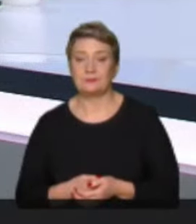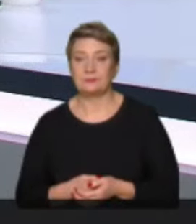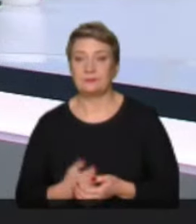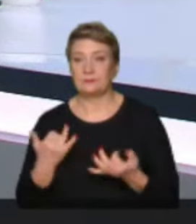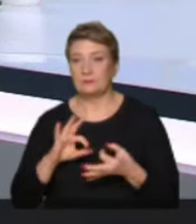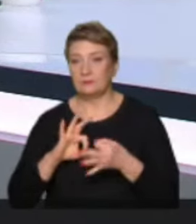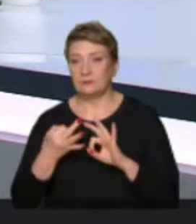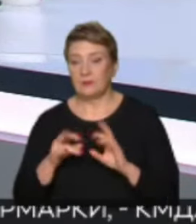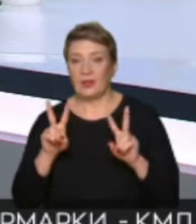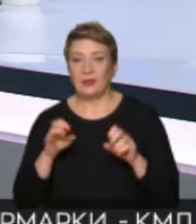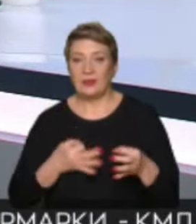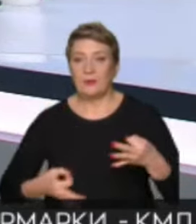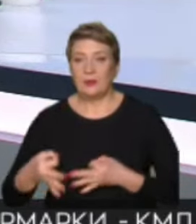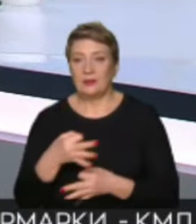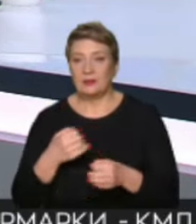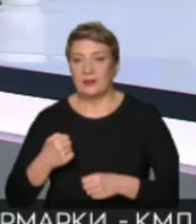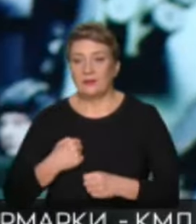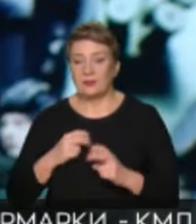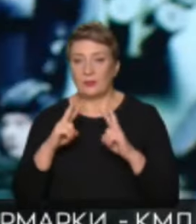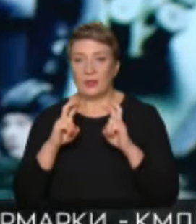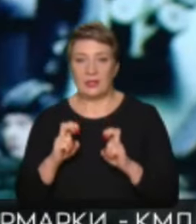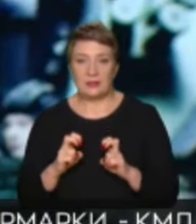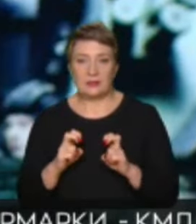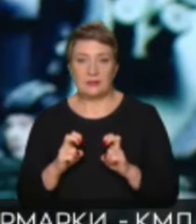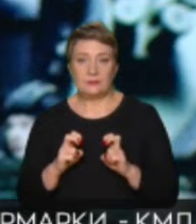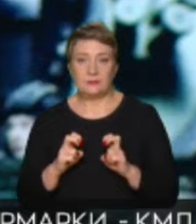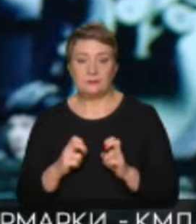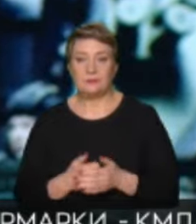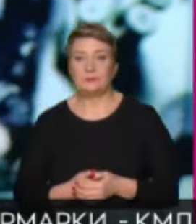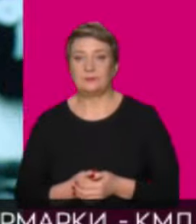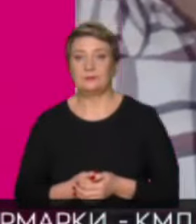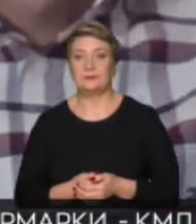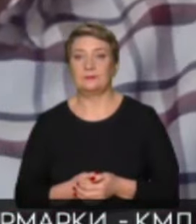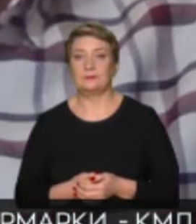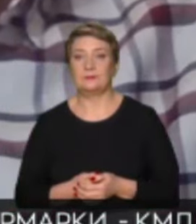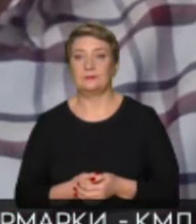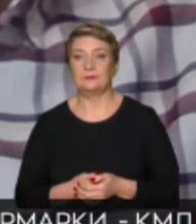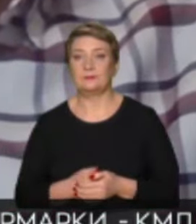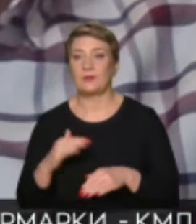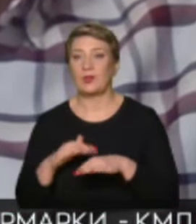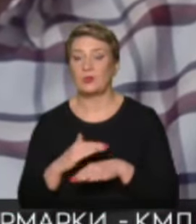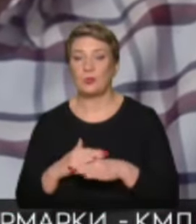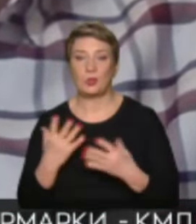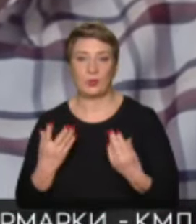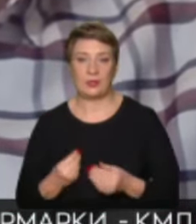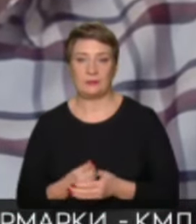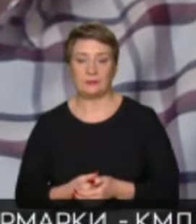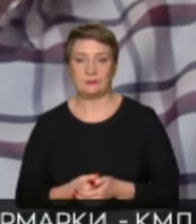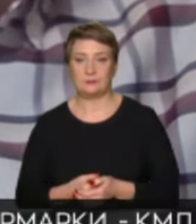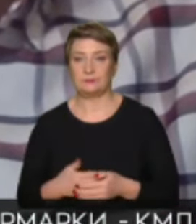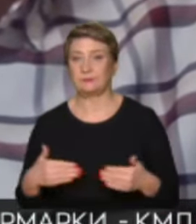на цю тему ми будемо говорити з військовим оглядачем Олександром Коваленко. Зараз з нами на зв'язку. Доброго дня, пане Олександре.